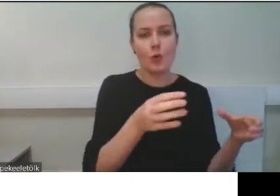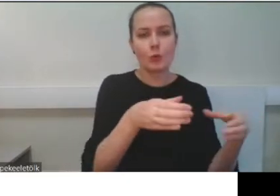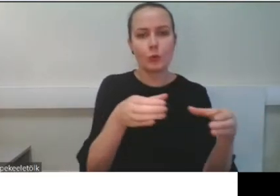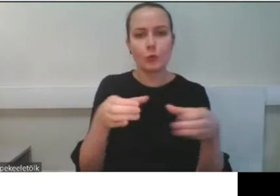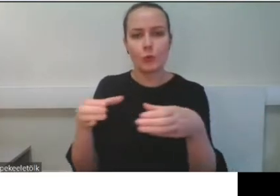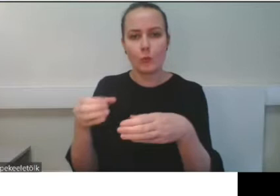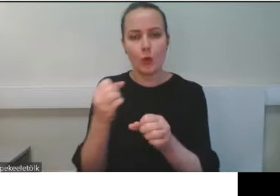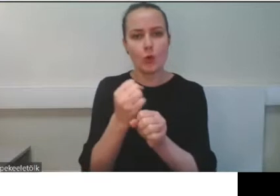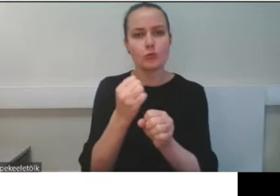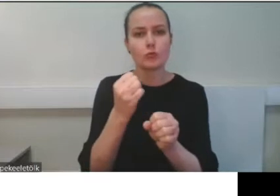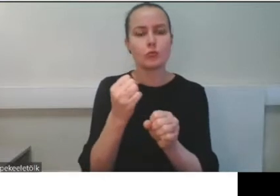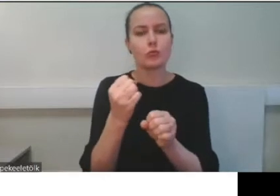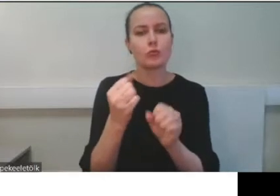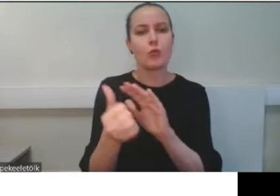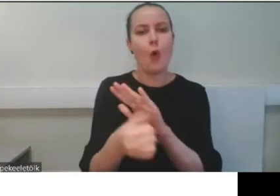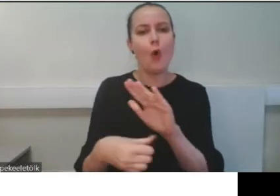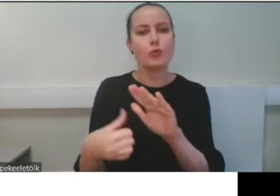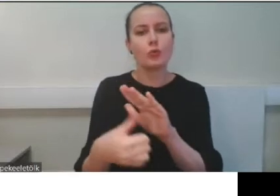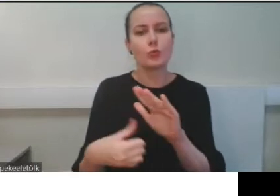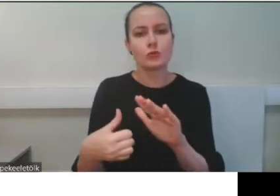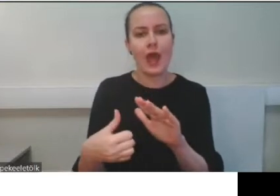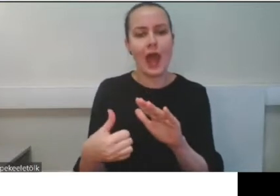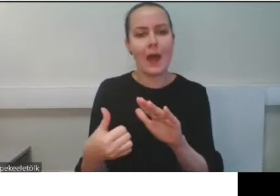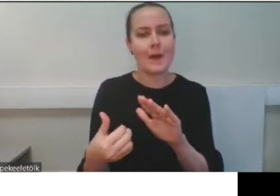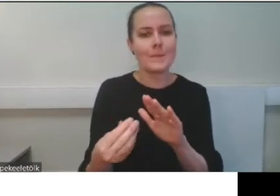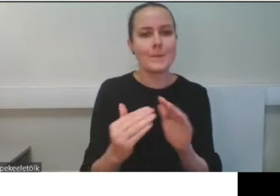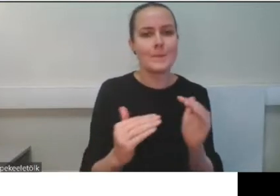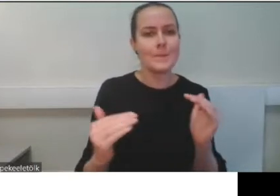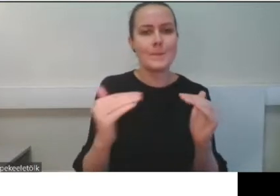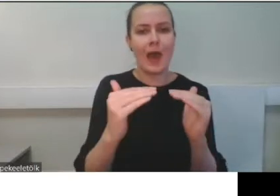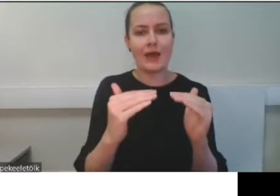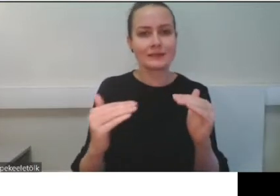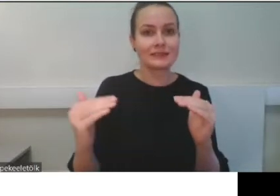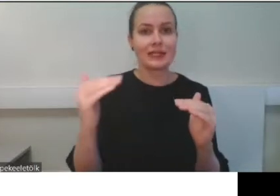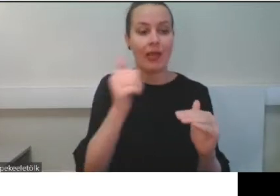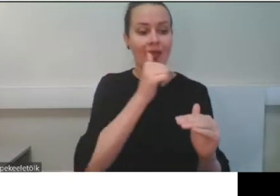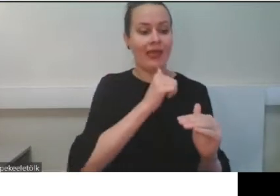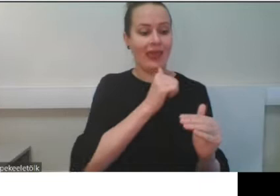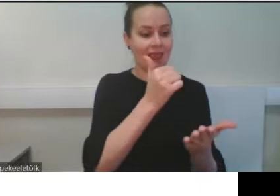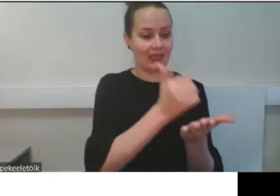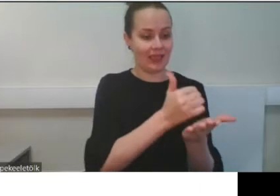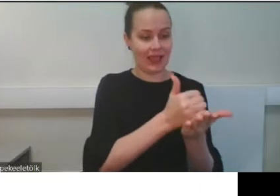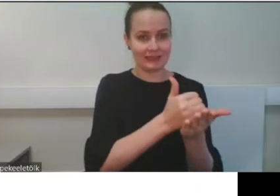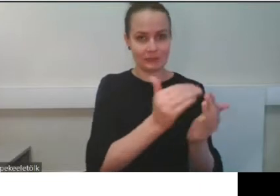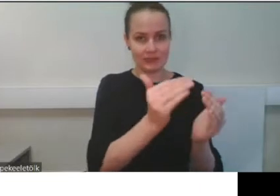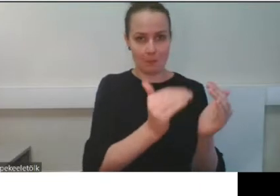ja näha on , et meie tööhõive näitajad on siis kõikides gruppides tegelikult